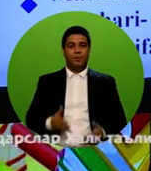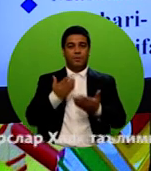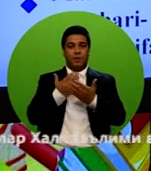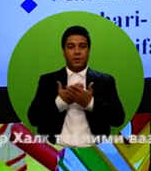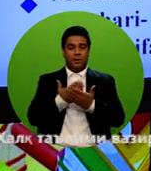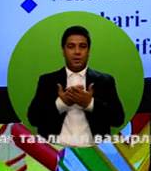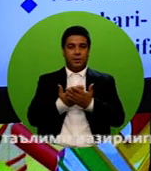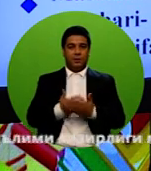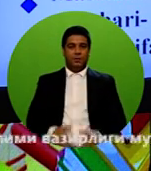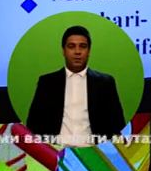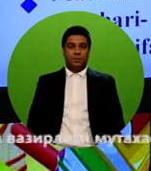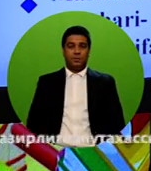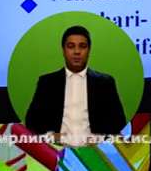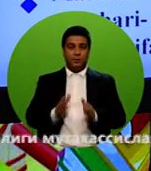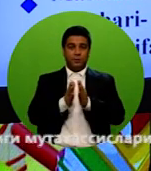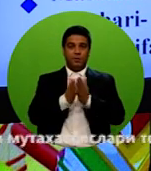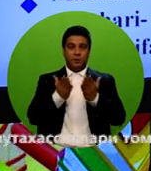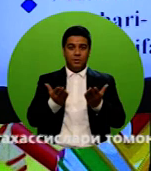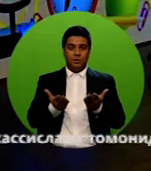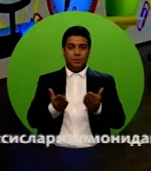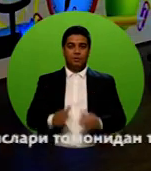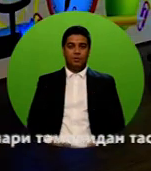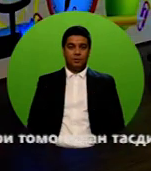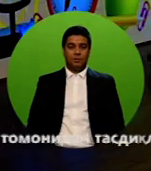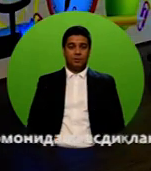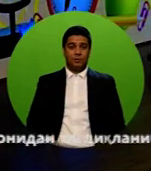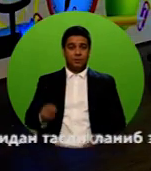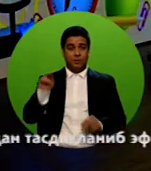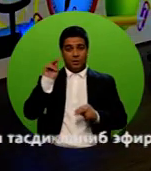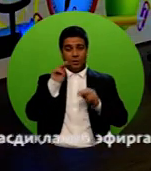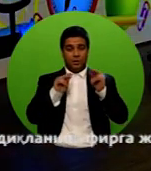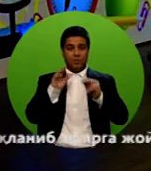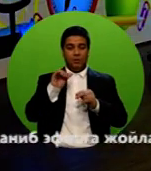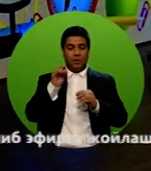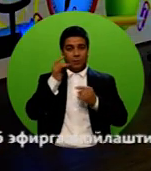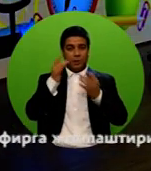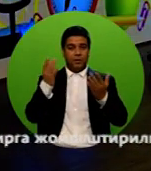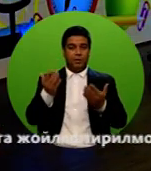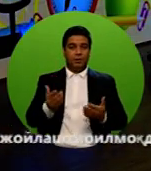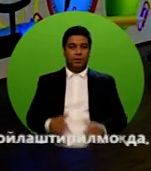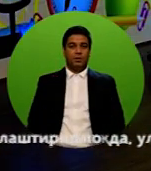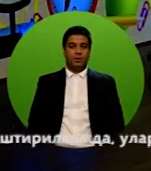Masalan, kitob ta'lim va ma'naviyat.